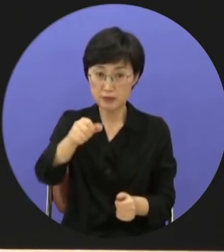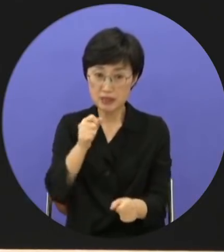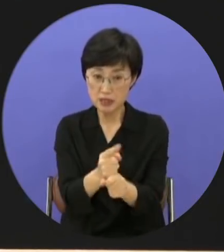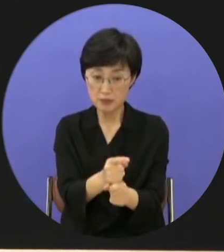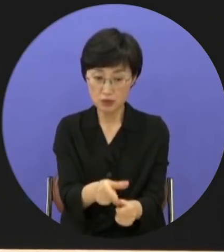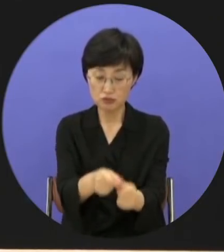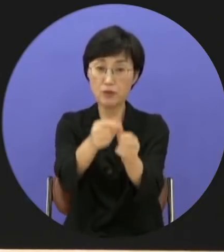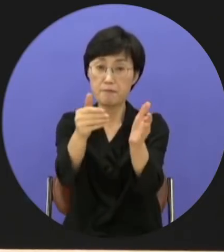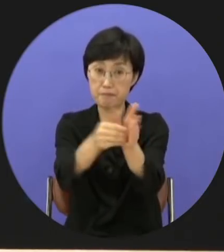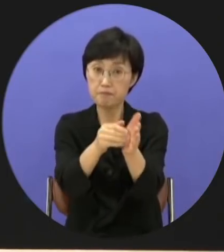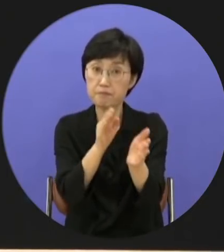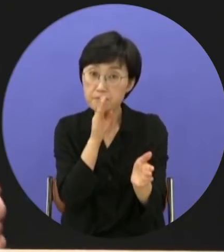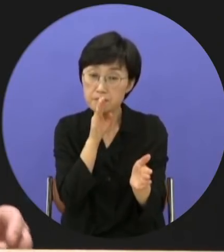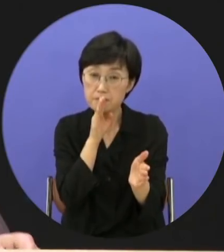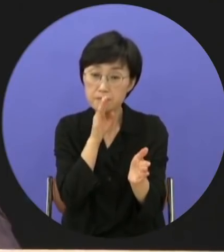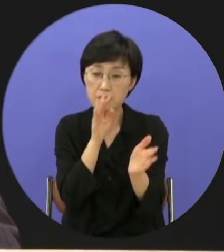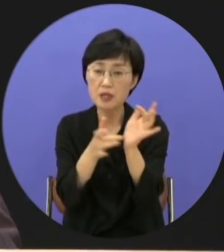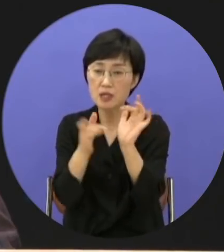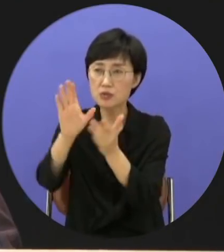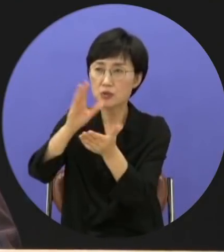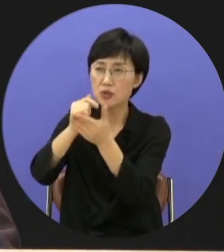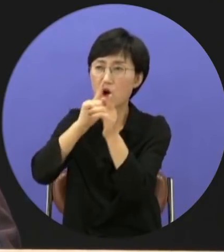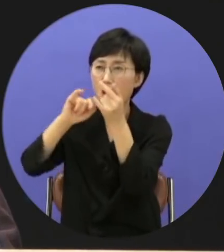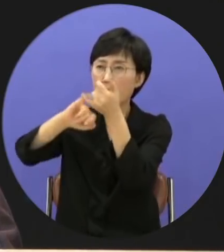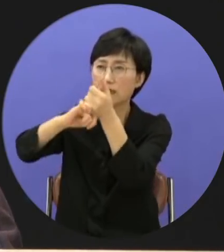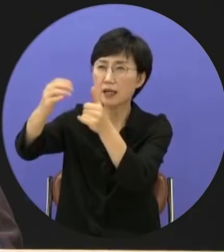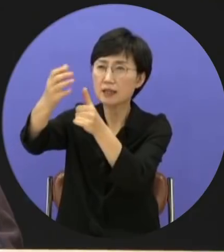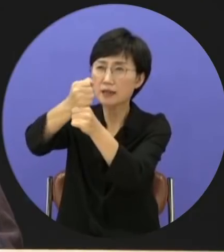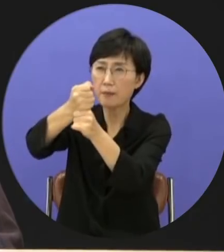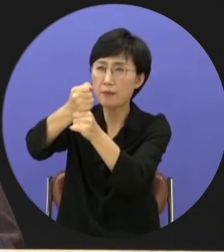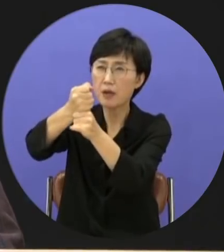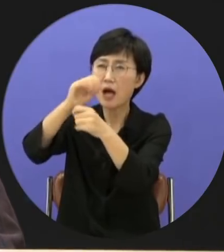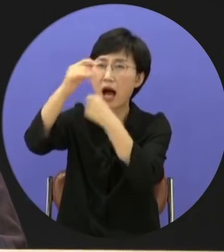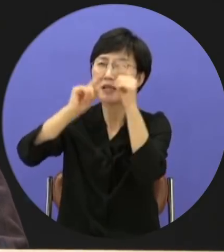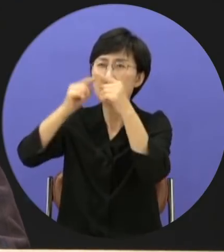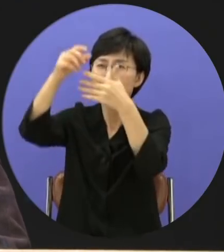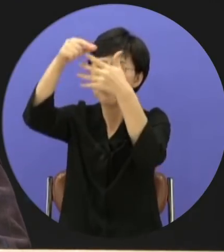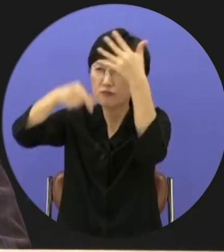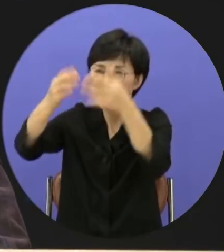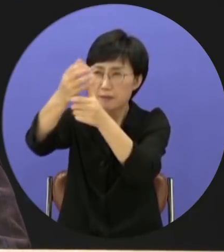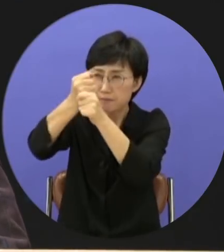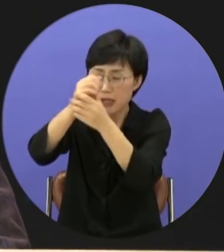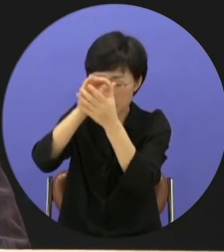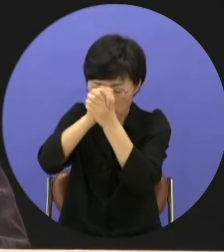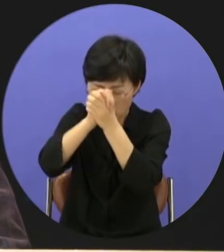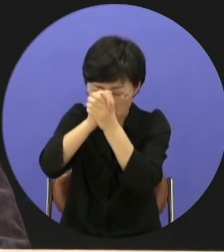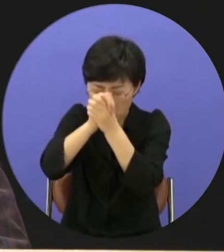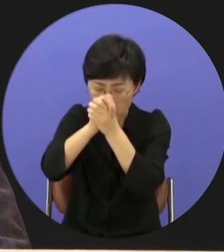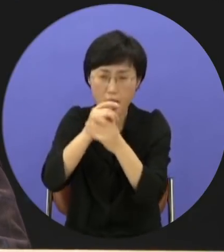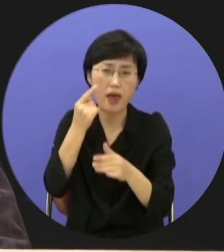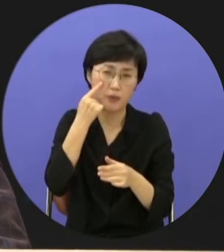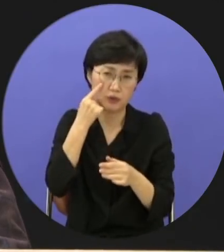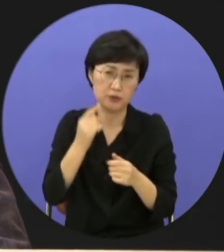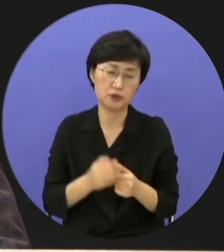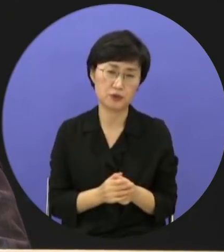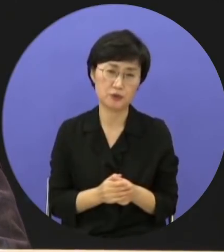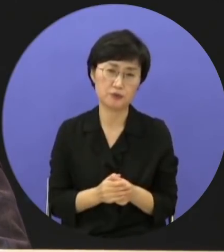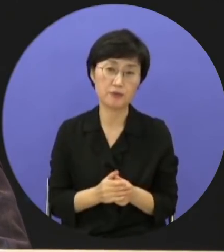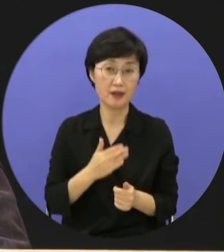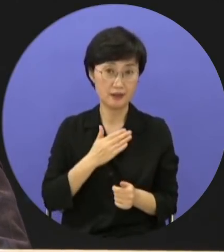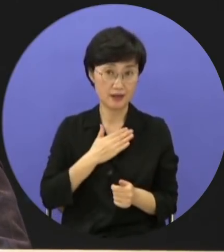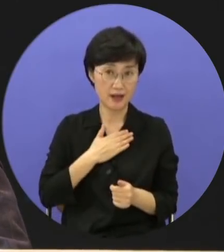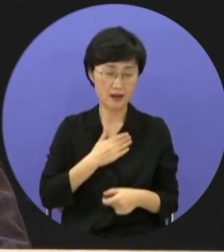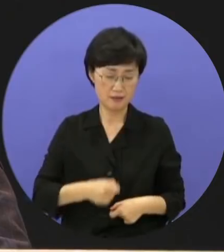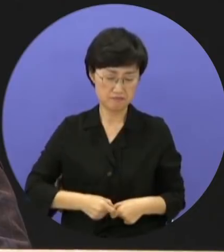역사. Because you are saved, just begin this prayer a little bit and absolutely and surely the answers will come. 저는 이 비밀을 알기 전에 솔직한